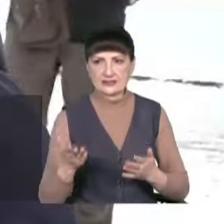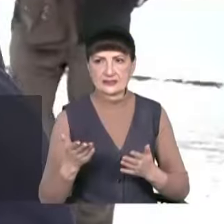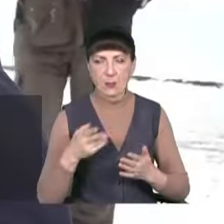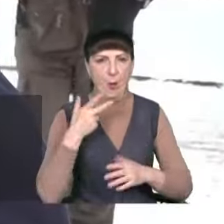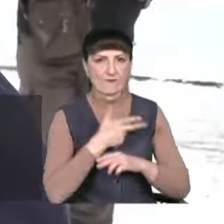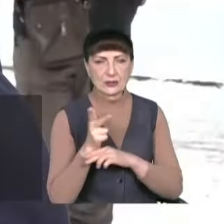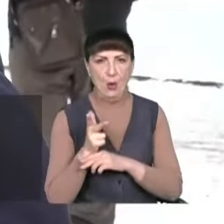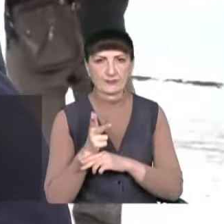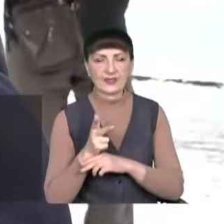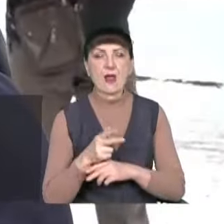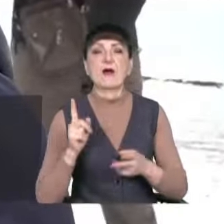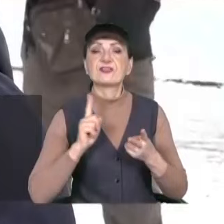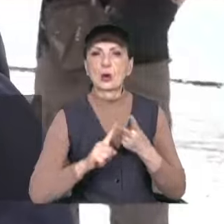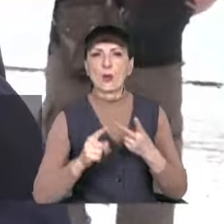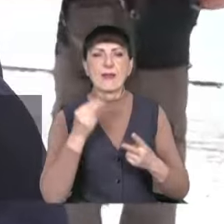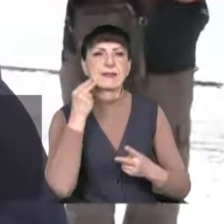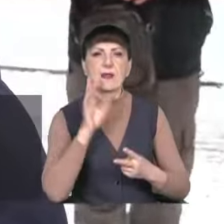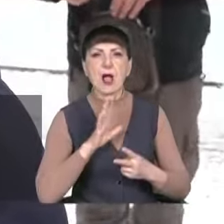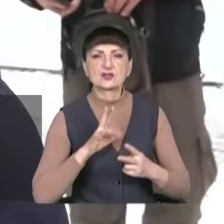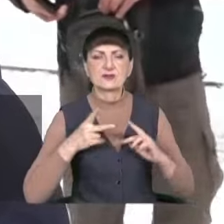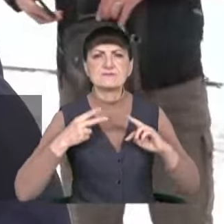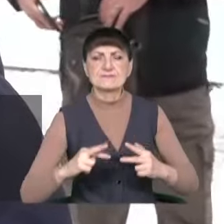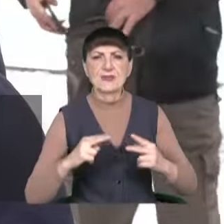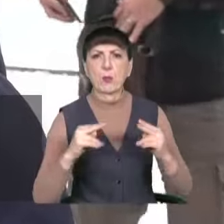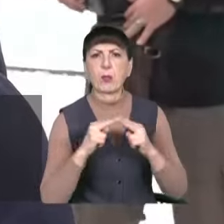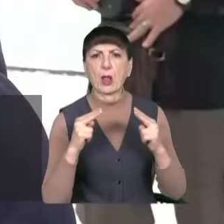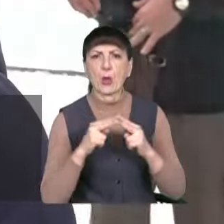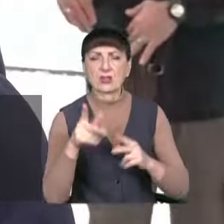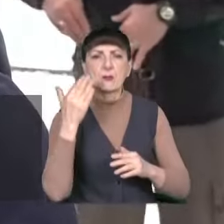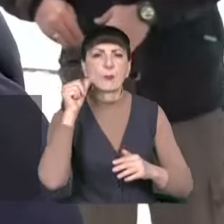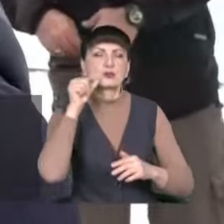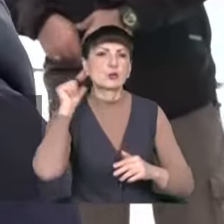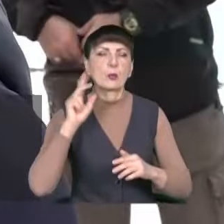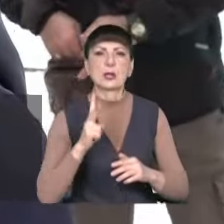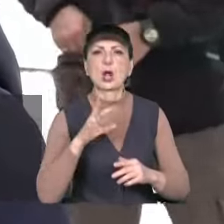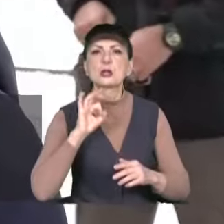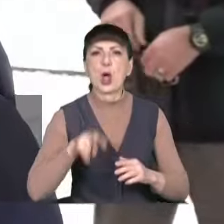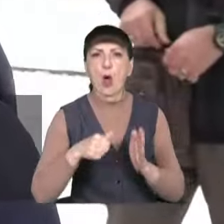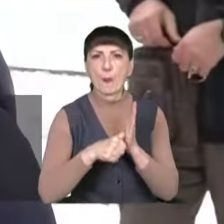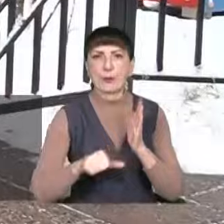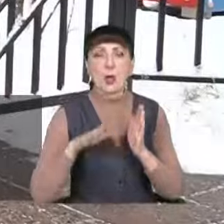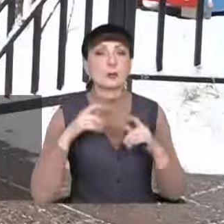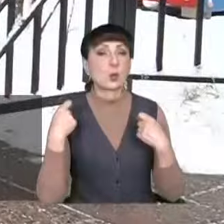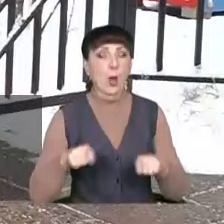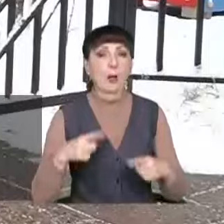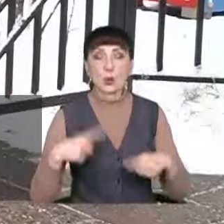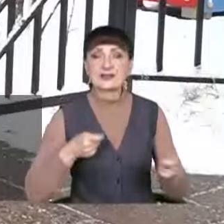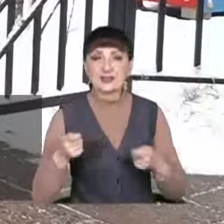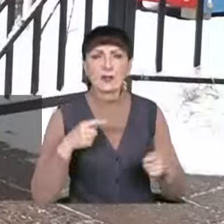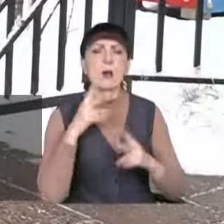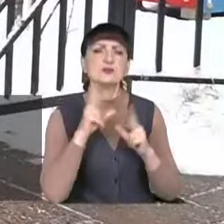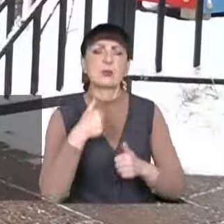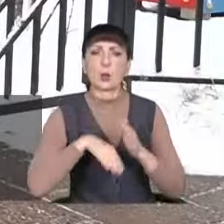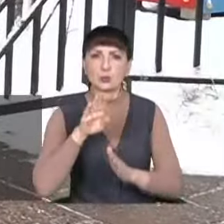видео. А второе, некачественное белье. В прошлом году находили клопов, да, но тогда это была другая заведующая, нам обещали все улучшить. Когда